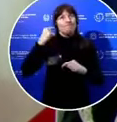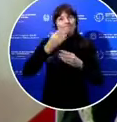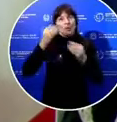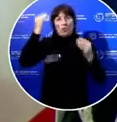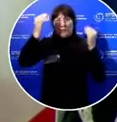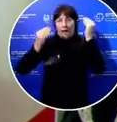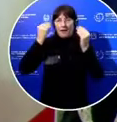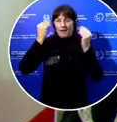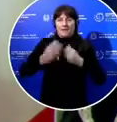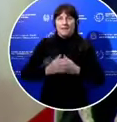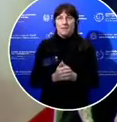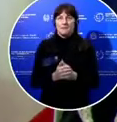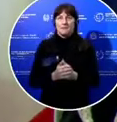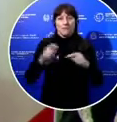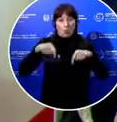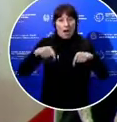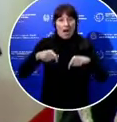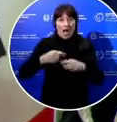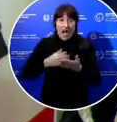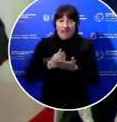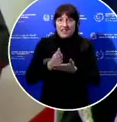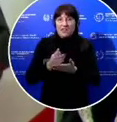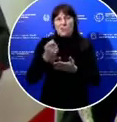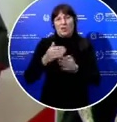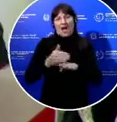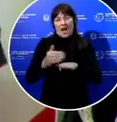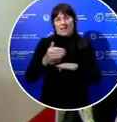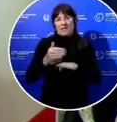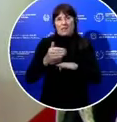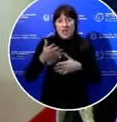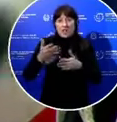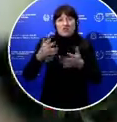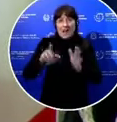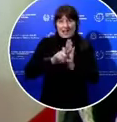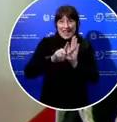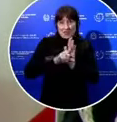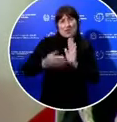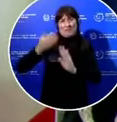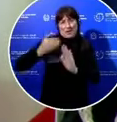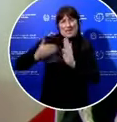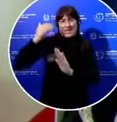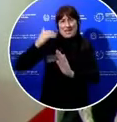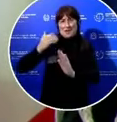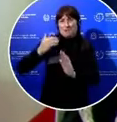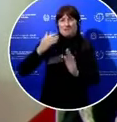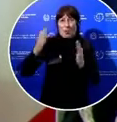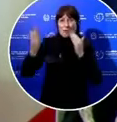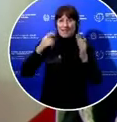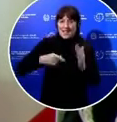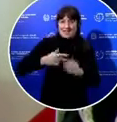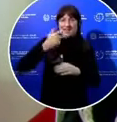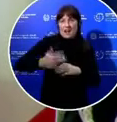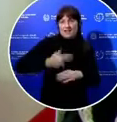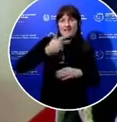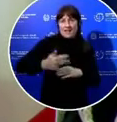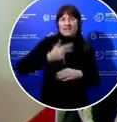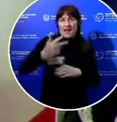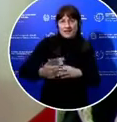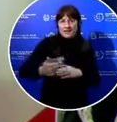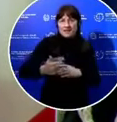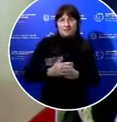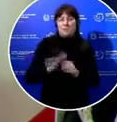Siamo qui in ritardo di parecchi anni, nonostante una legge che prevede questa conferenza ogni 3 anni. Guardiamoci